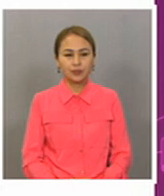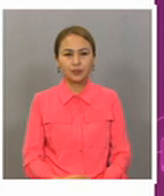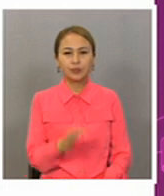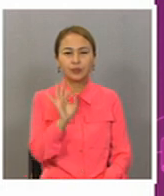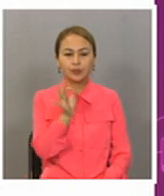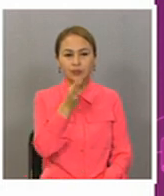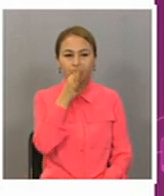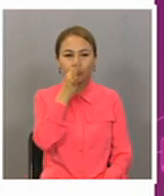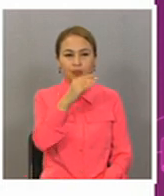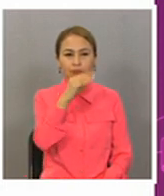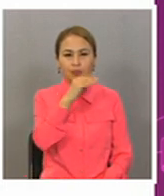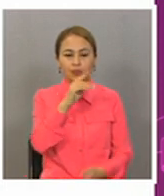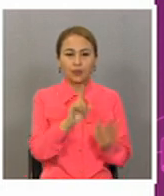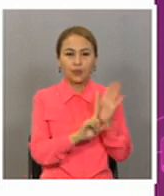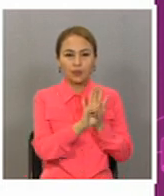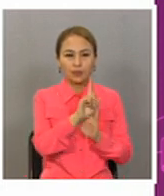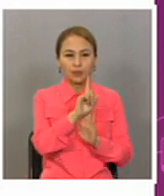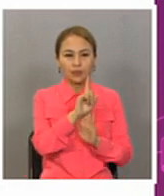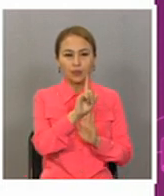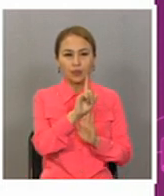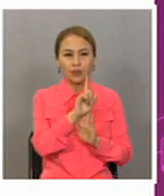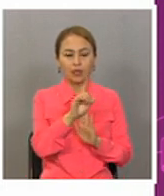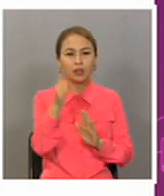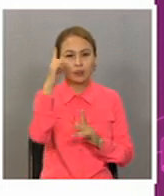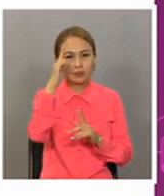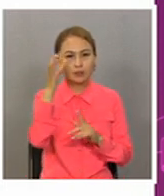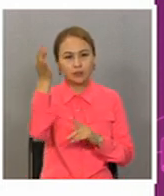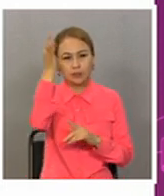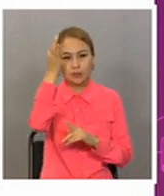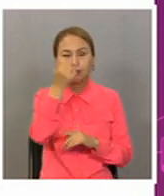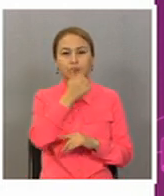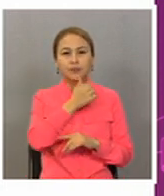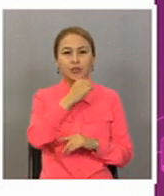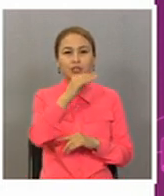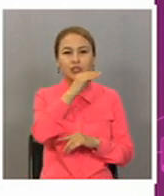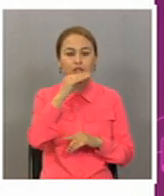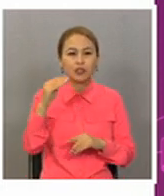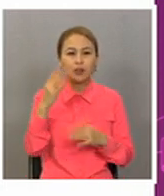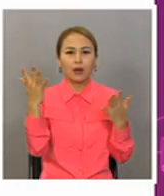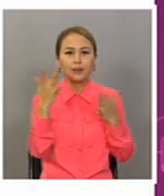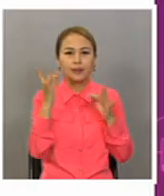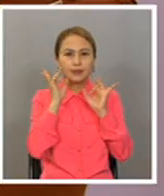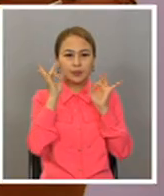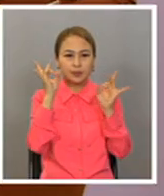айтасыңдар, Ж дыбысынан басталып тұр. Есімізге түсірейік, Ж дыбысы қандай дыбыс?